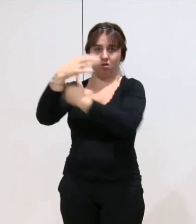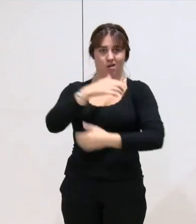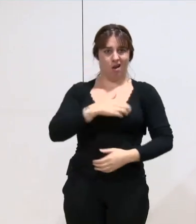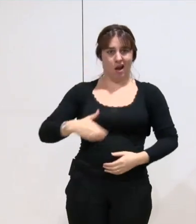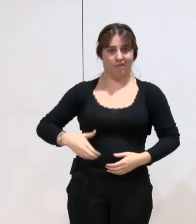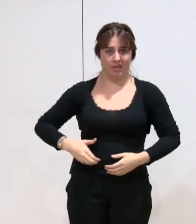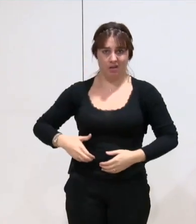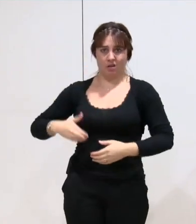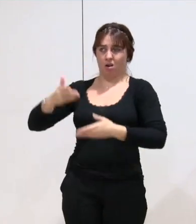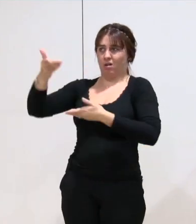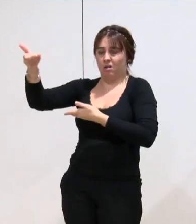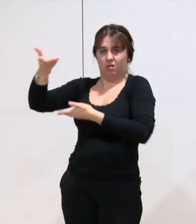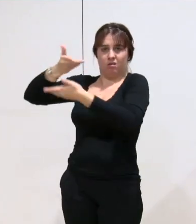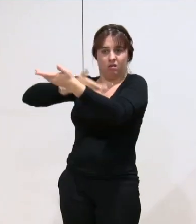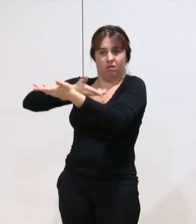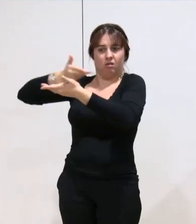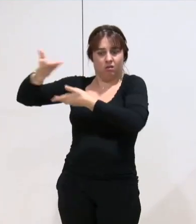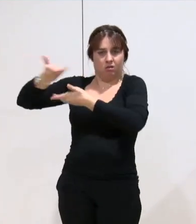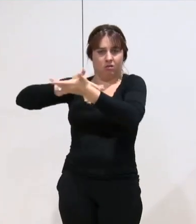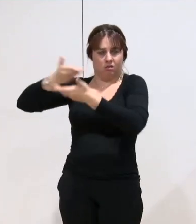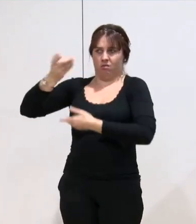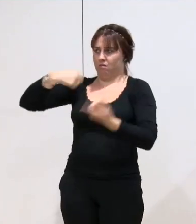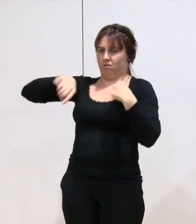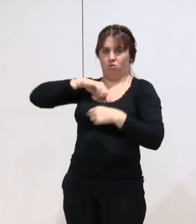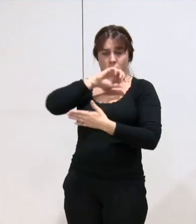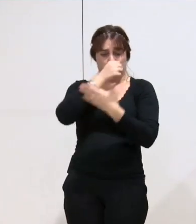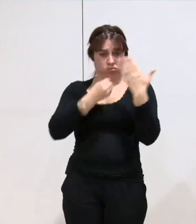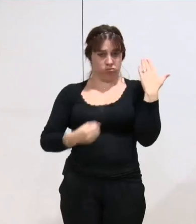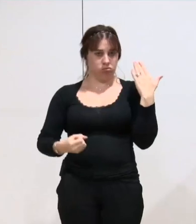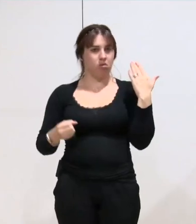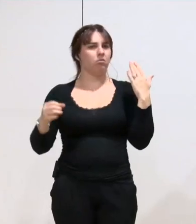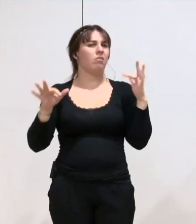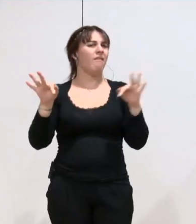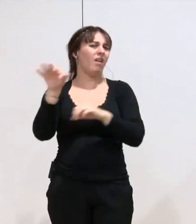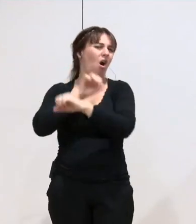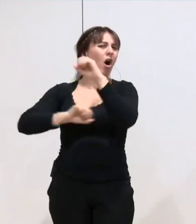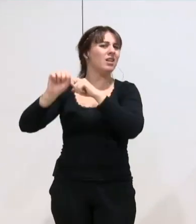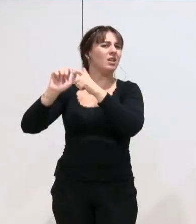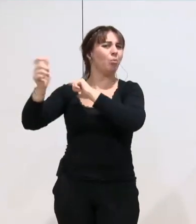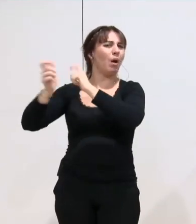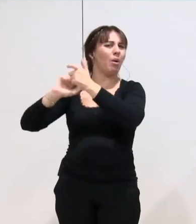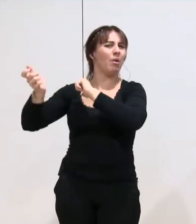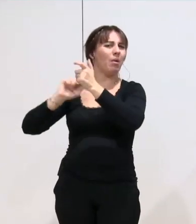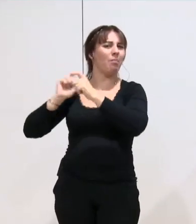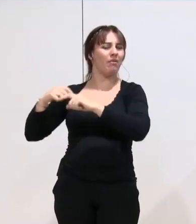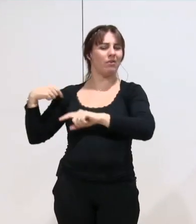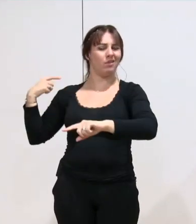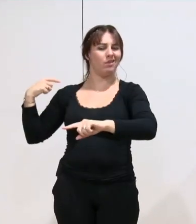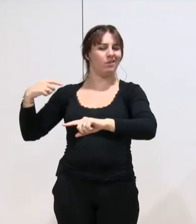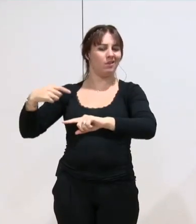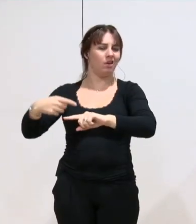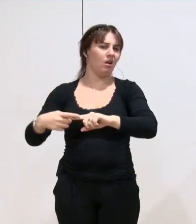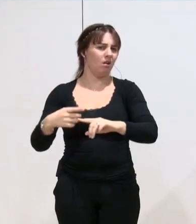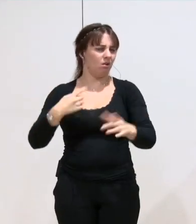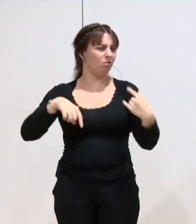ville. Et ce qui nous chagrine dans toute cette organisation qui se met en place, c'est que